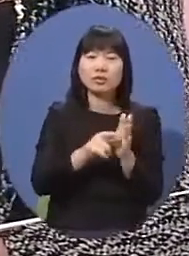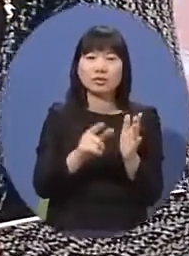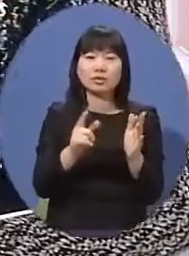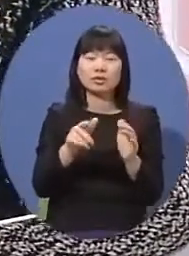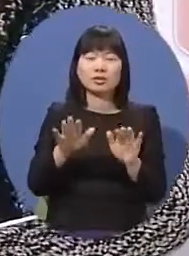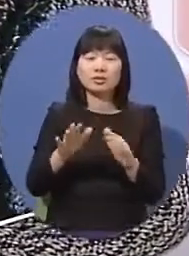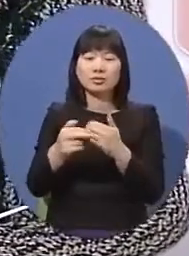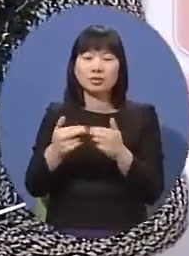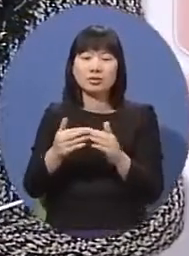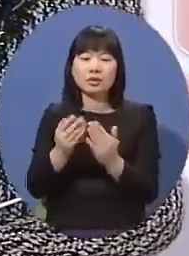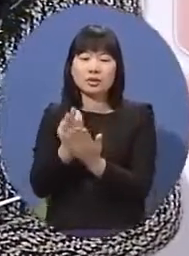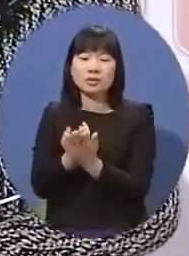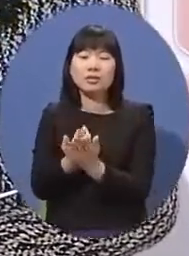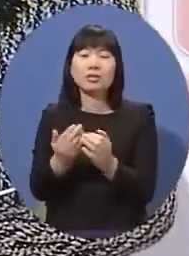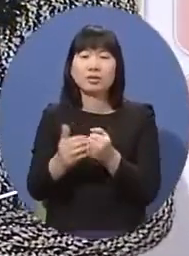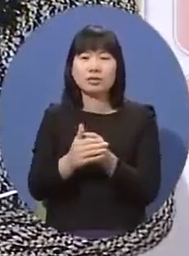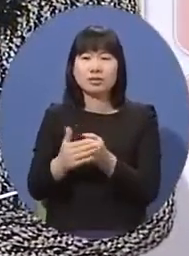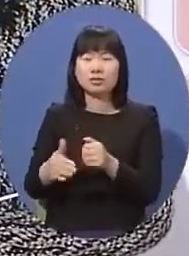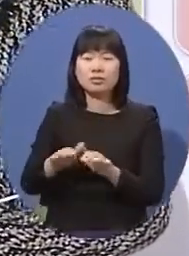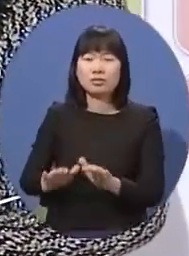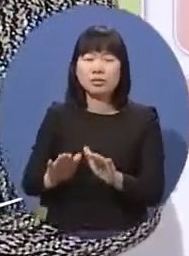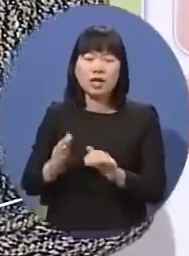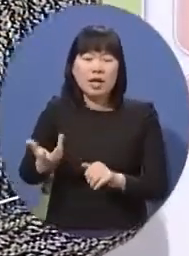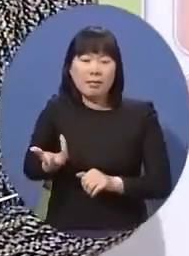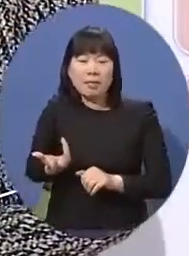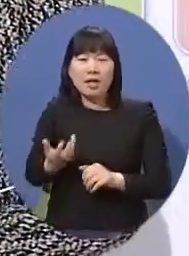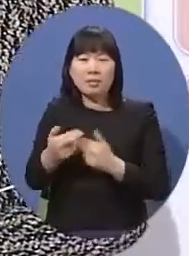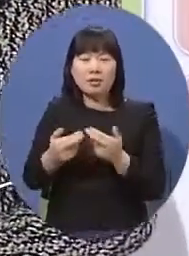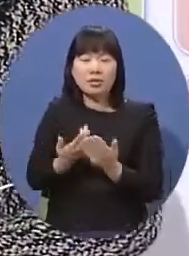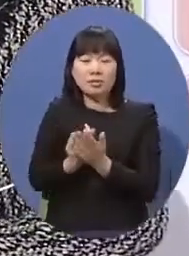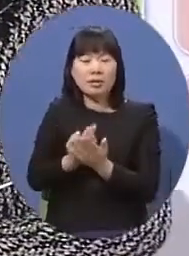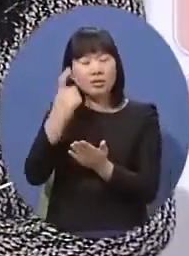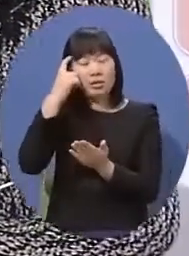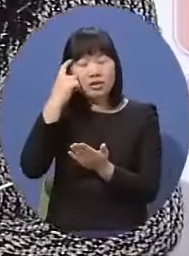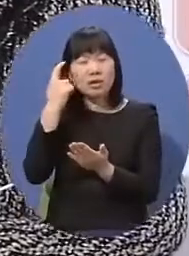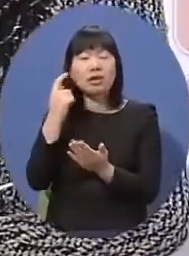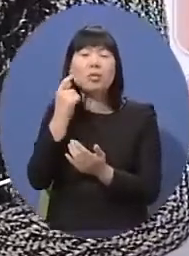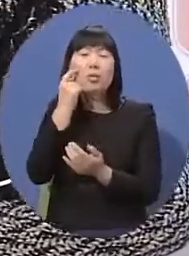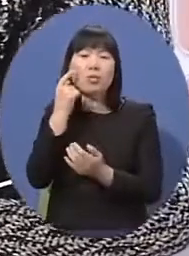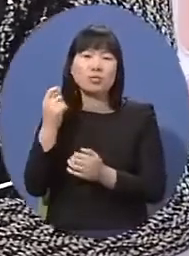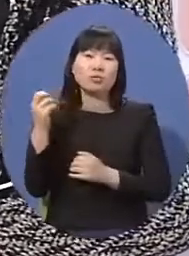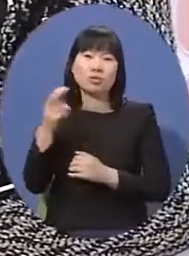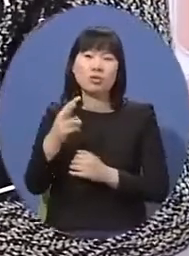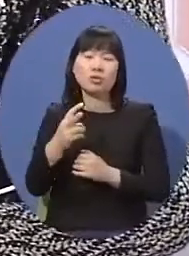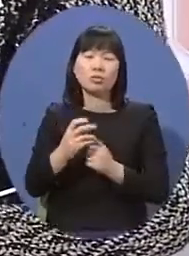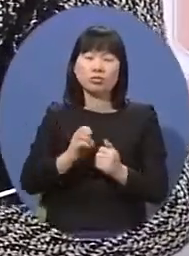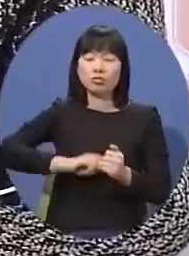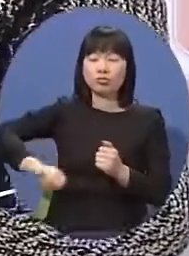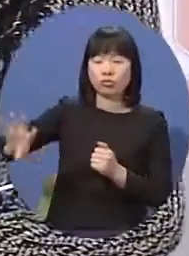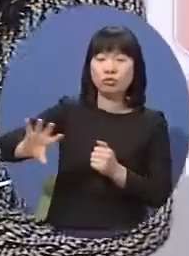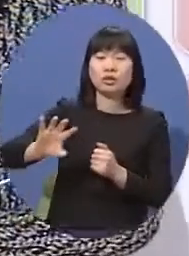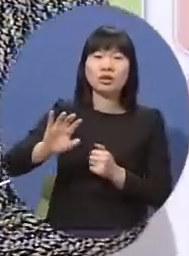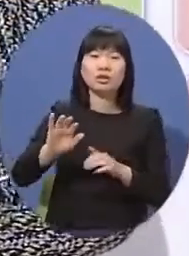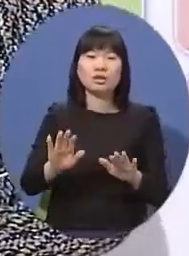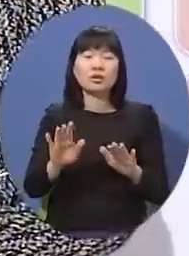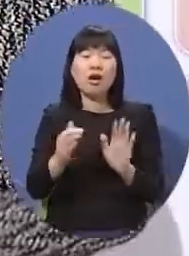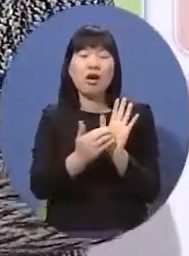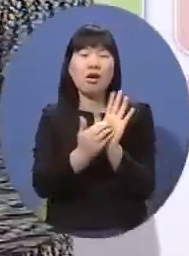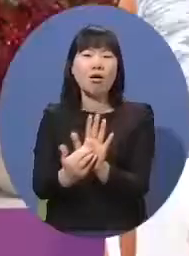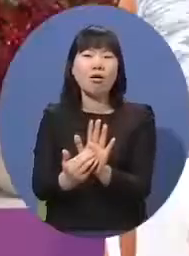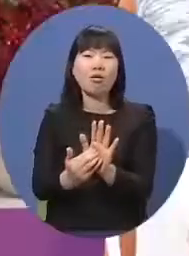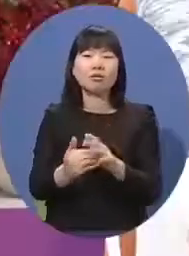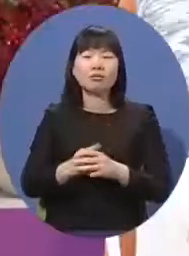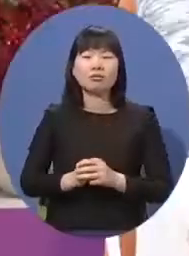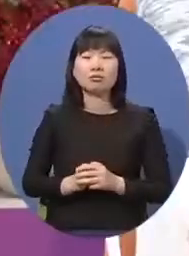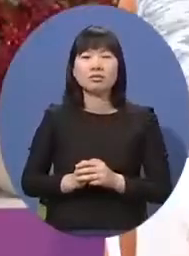이렇게 병원에 입원을 하게 되면 아파서 입원한다라는 생각은 갖지 못하고 유기 거절,